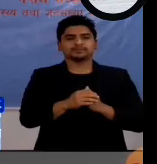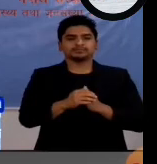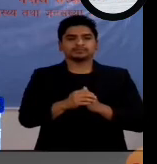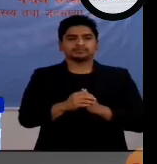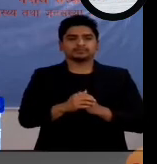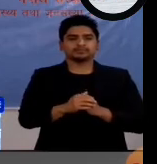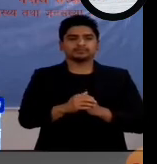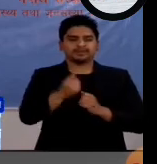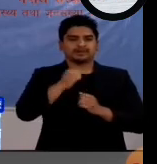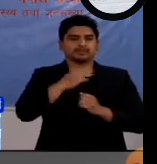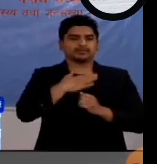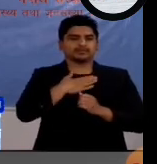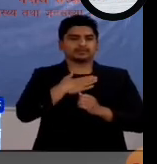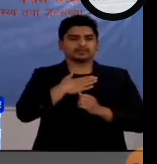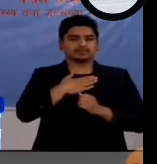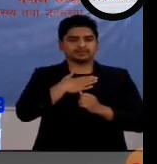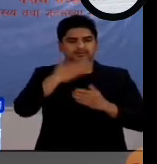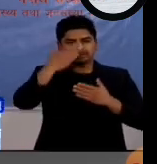अफ हाम्रो